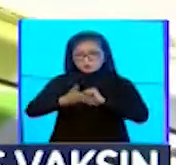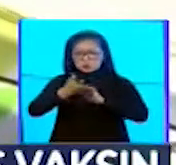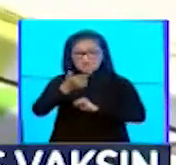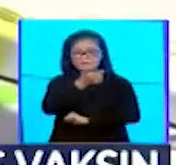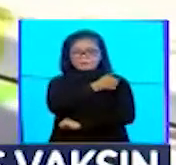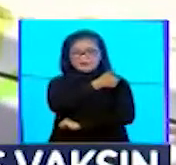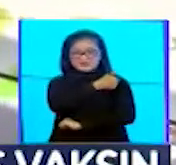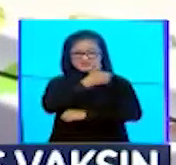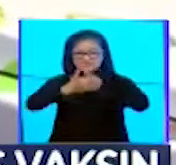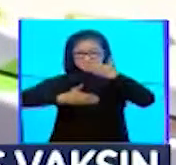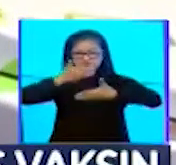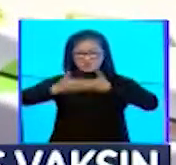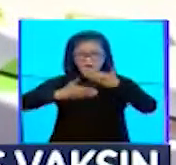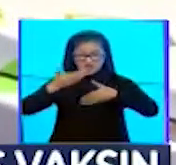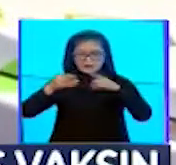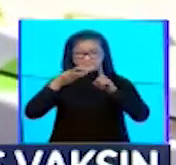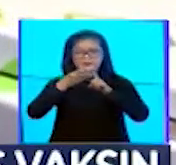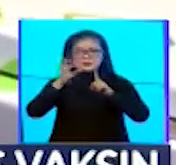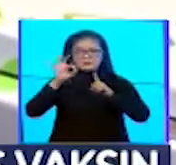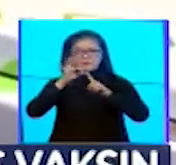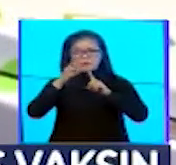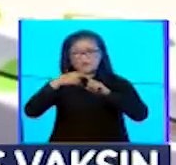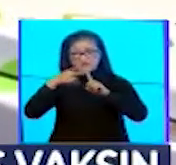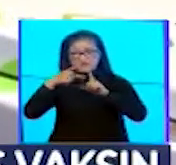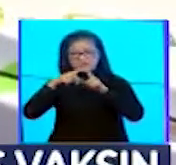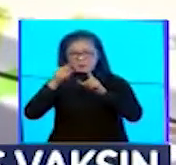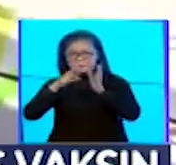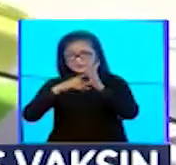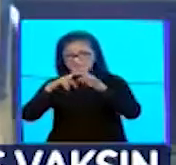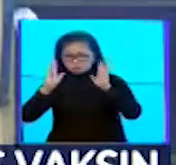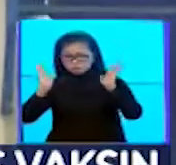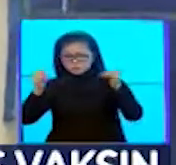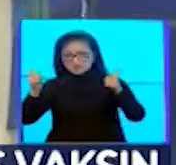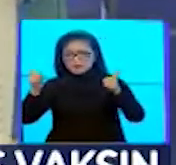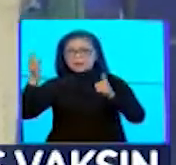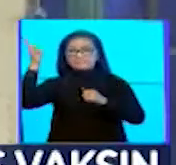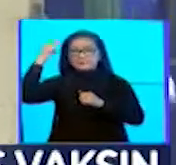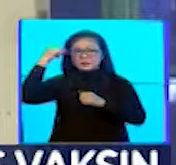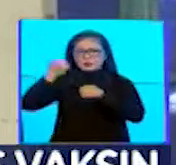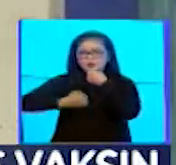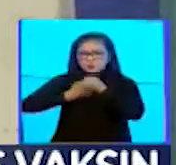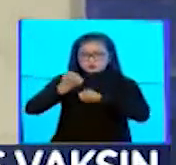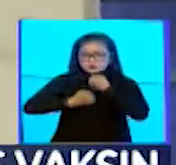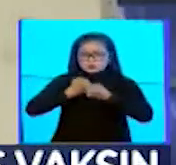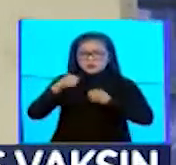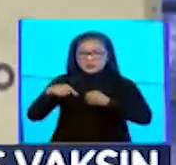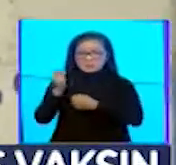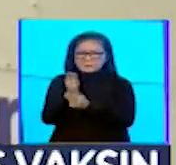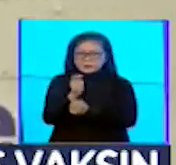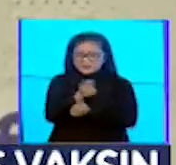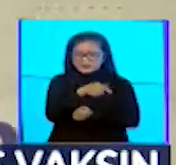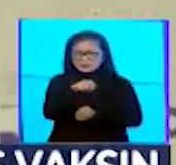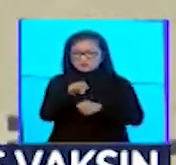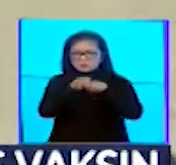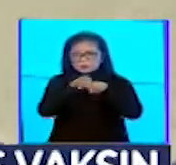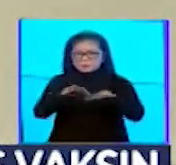Bio Farma. Pemerintah terus berupaya mendapatkan vaksin COVID-19 yang nantinya akan diberikan secara cuma-cuma kepada